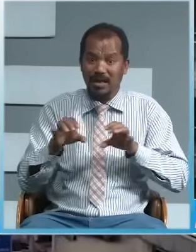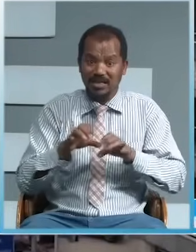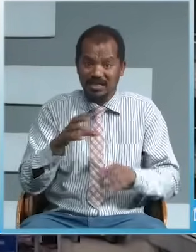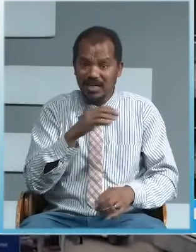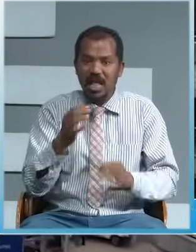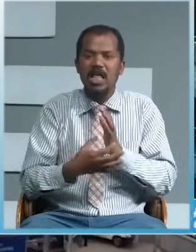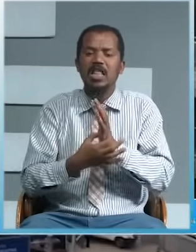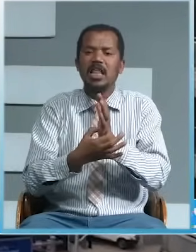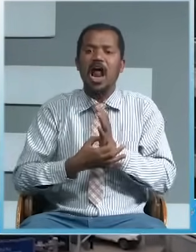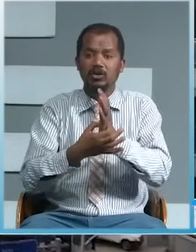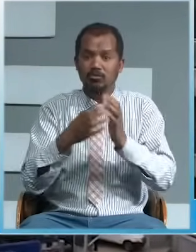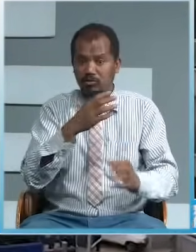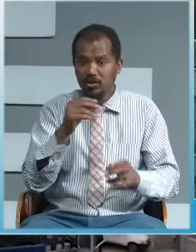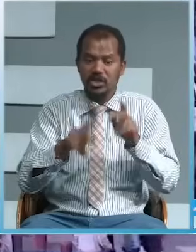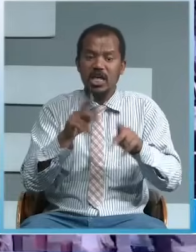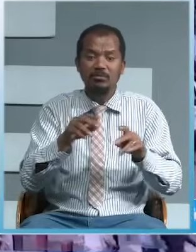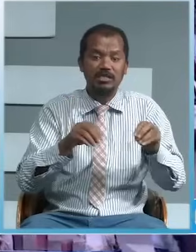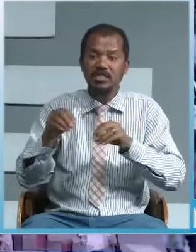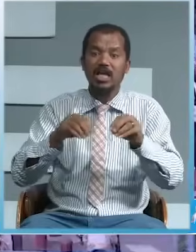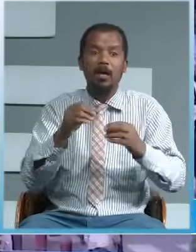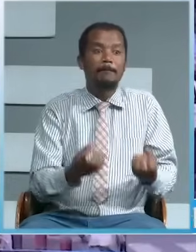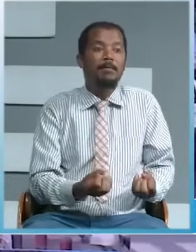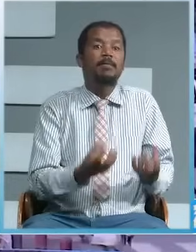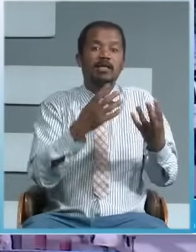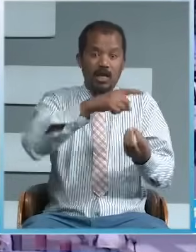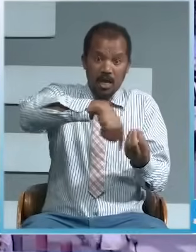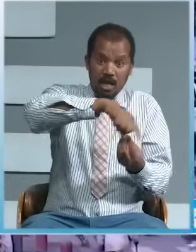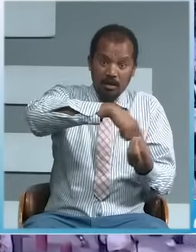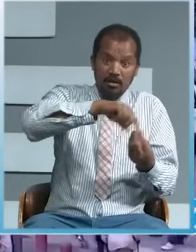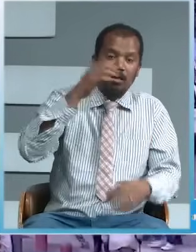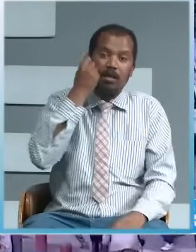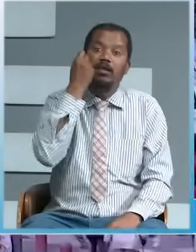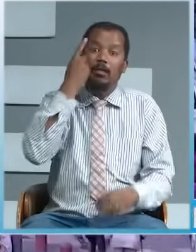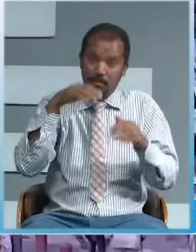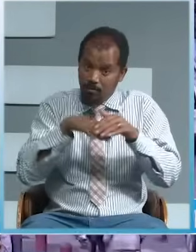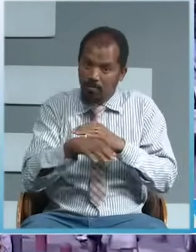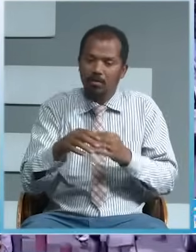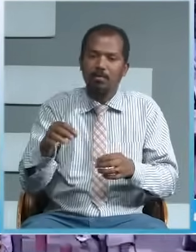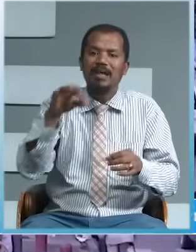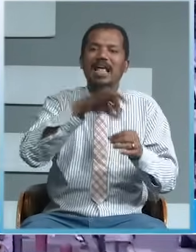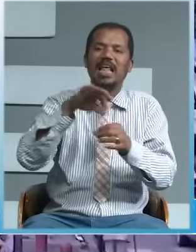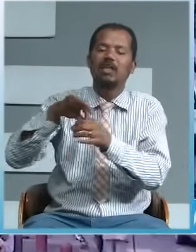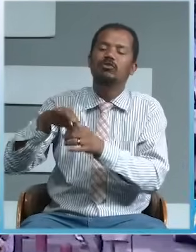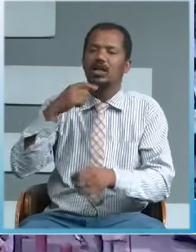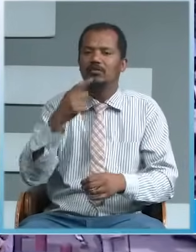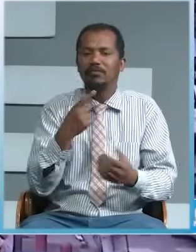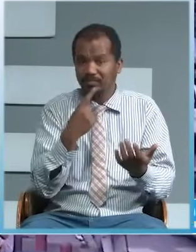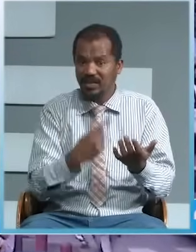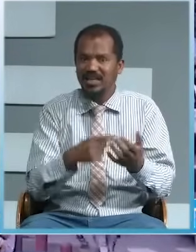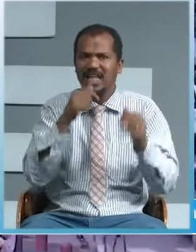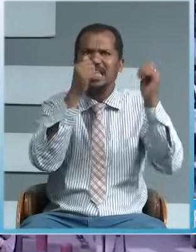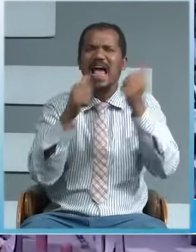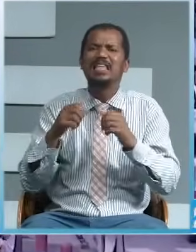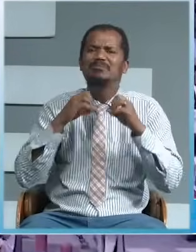በማድረግና የትራንስፖርትና የህዝብ እንቅስቃሴ በሚበዛባቸው አካባቢዎችን ከግንዛቤ በማስገባት መተከላቸውን ገልጸዋል።